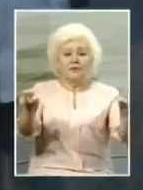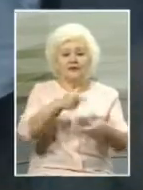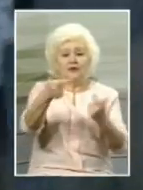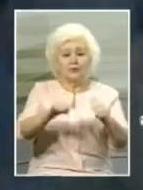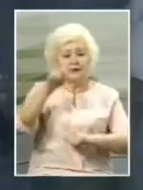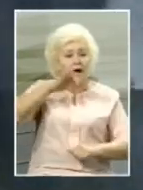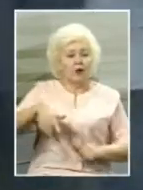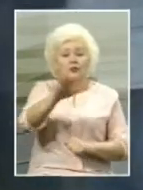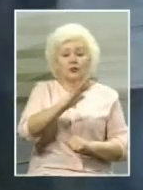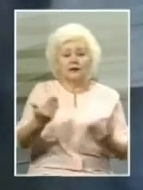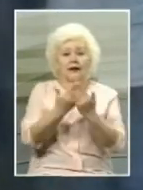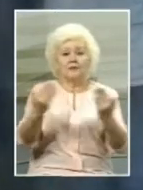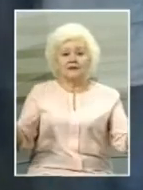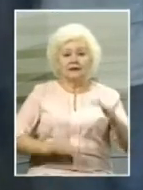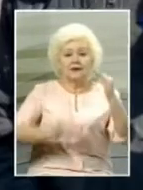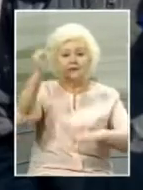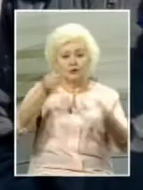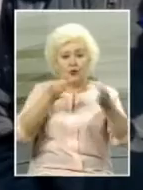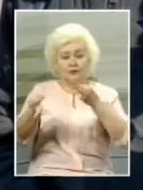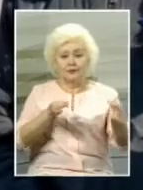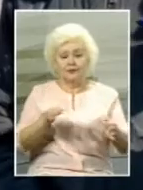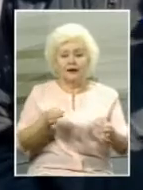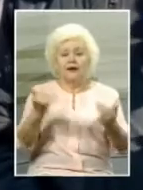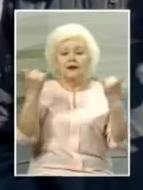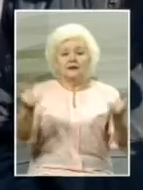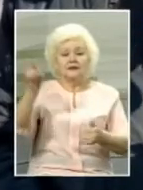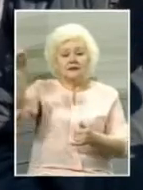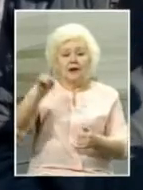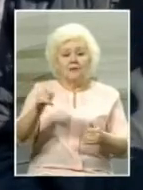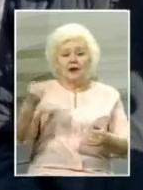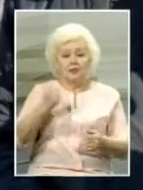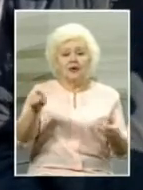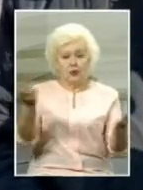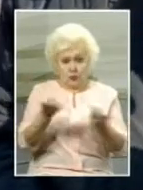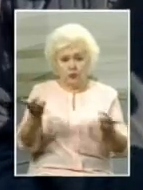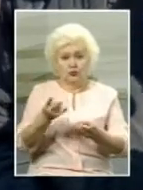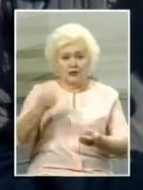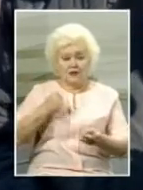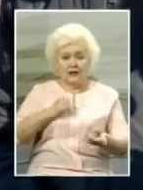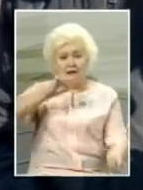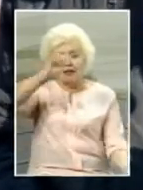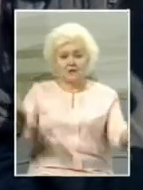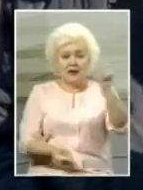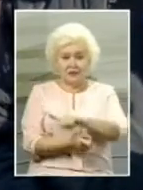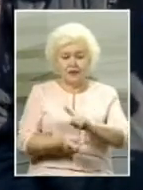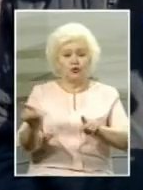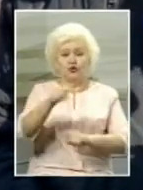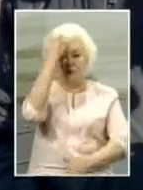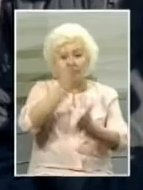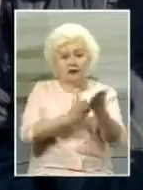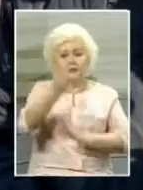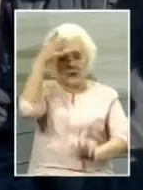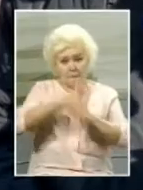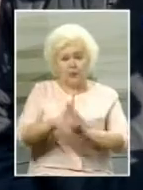містах України та під стінами Верховної Ради. Нам пора вже устроїти воєнний переворот. щоб наші політики поняли, що